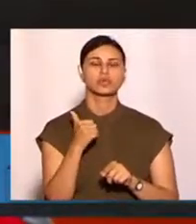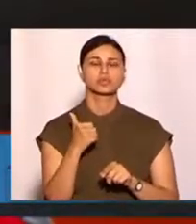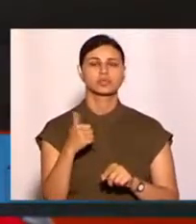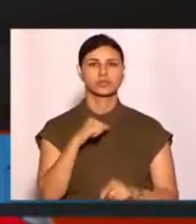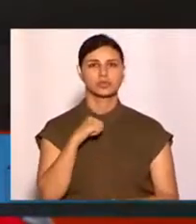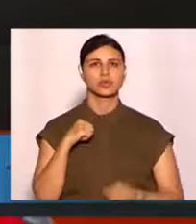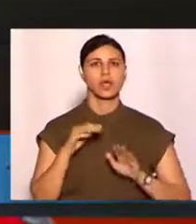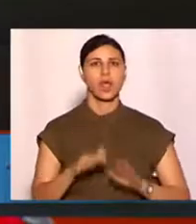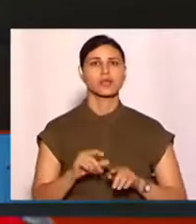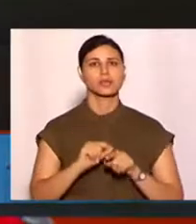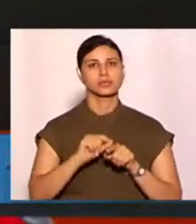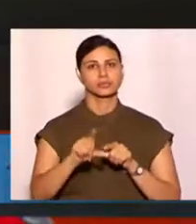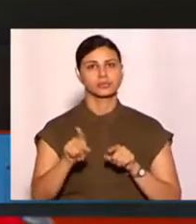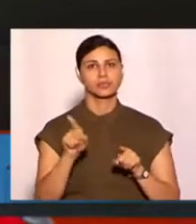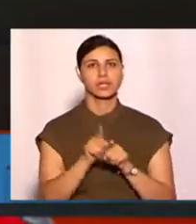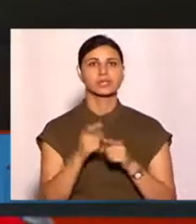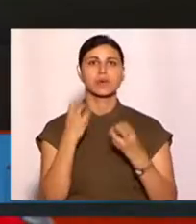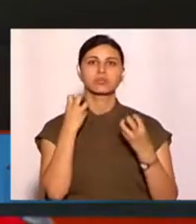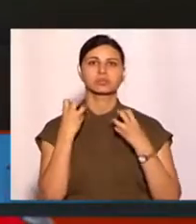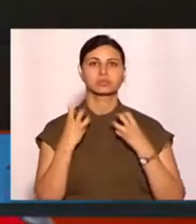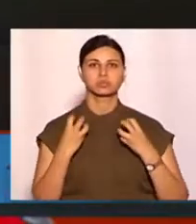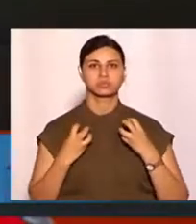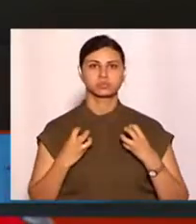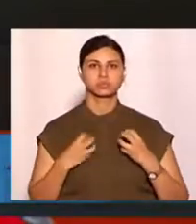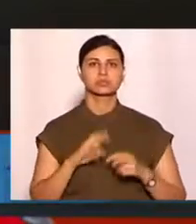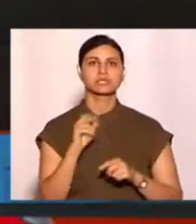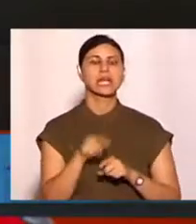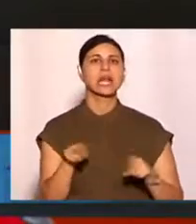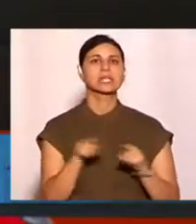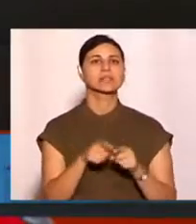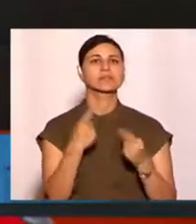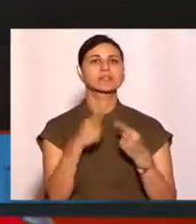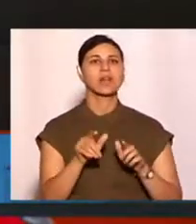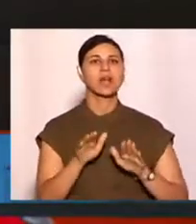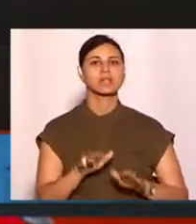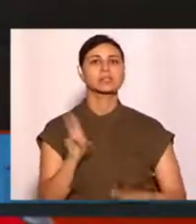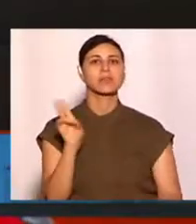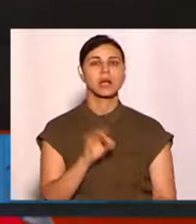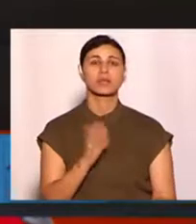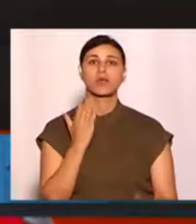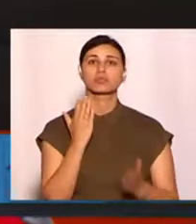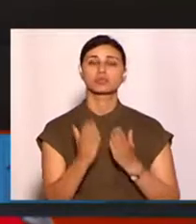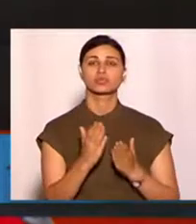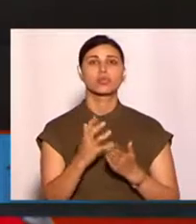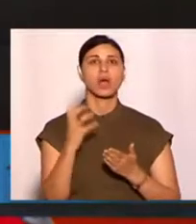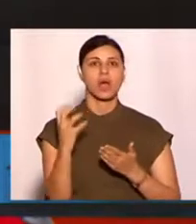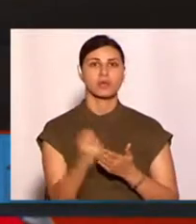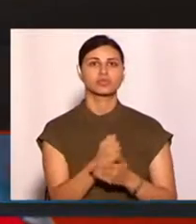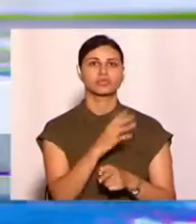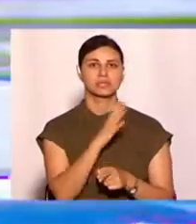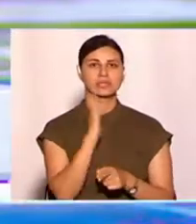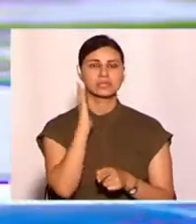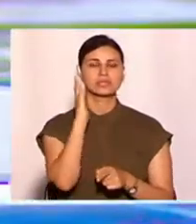გავრცელდეს, ასევე ლიმფურ კვანძებში და ასევე სხვა ორგანოში. მაგრამ თუ აღმოჩენილი